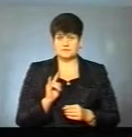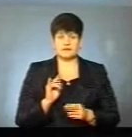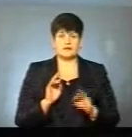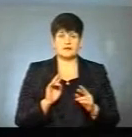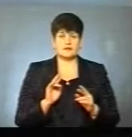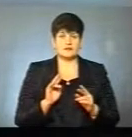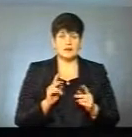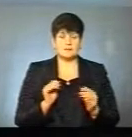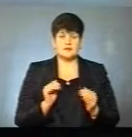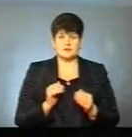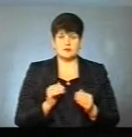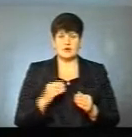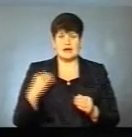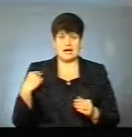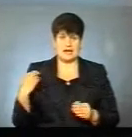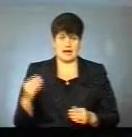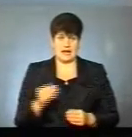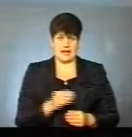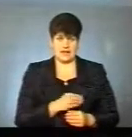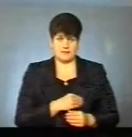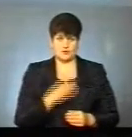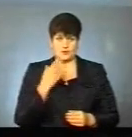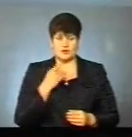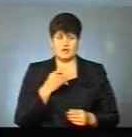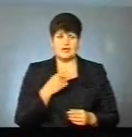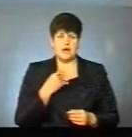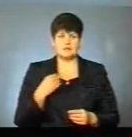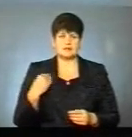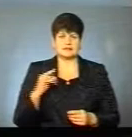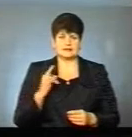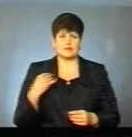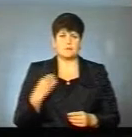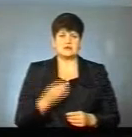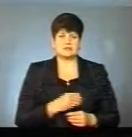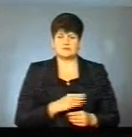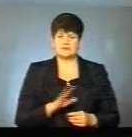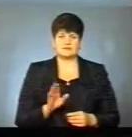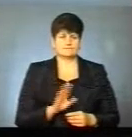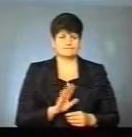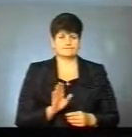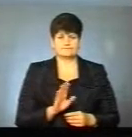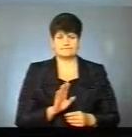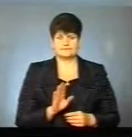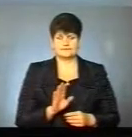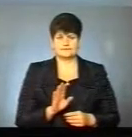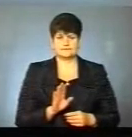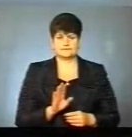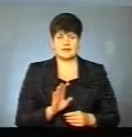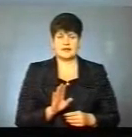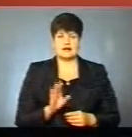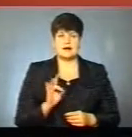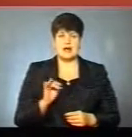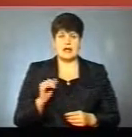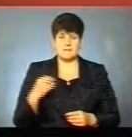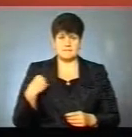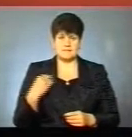мінімум ремінь безпеки, навіть коли говорять дорослі люди, що от я дитину пристебну ременем безпеки. Ні. Ремінь безпеки,